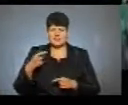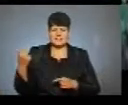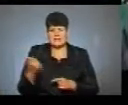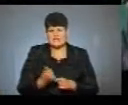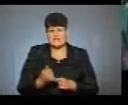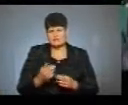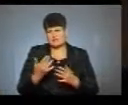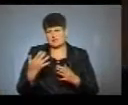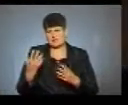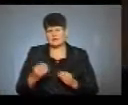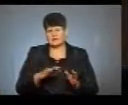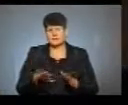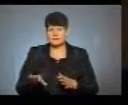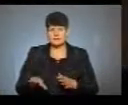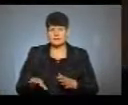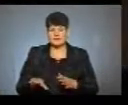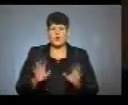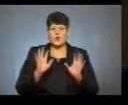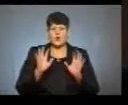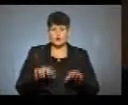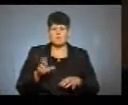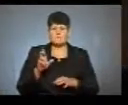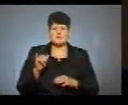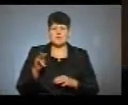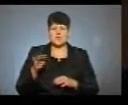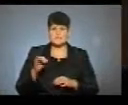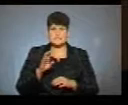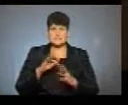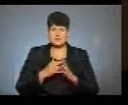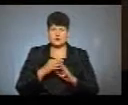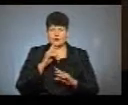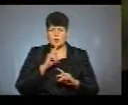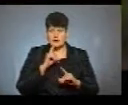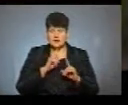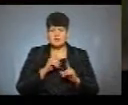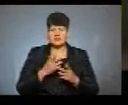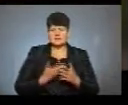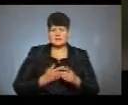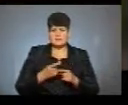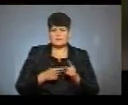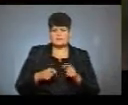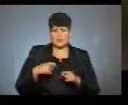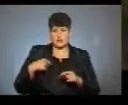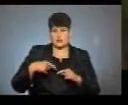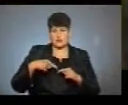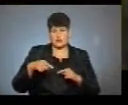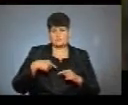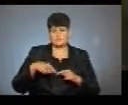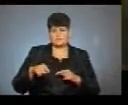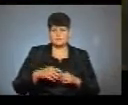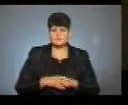за пару днів. Голова Білокриницької сільської ради Оксана Шевчук живе за півкілометра від торф'яних